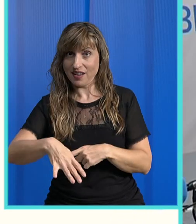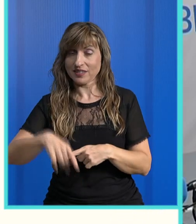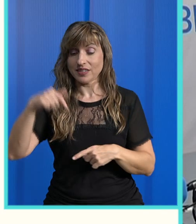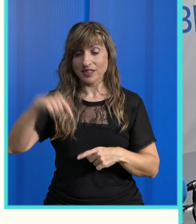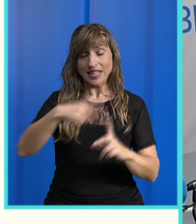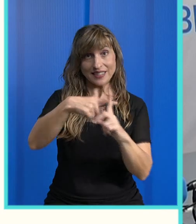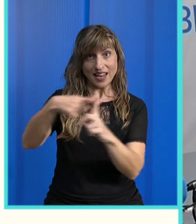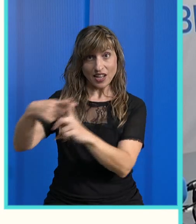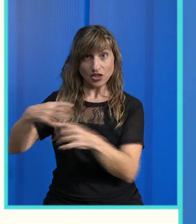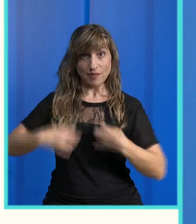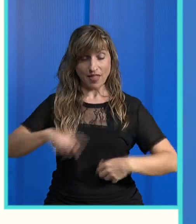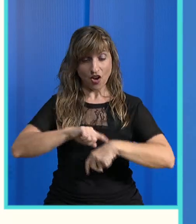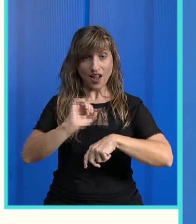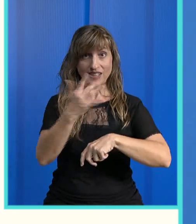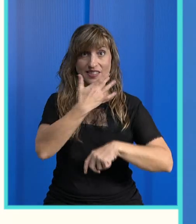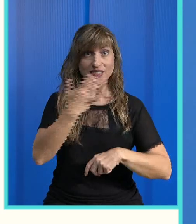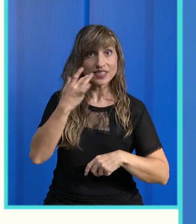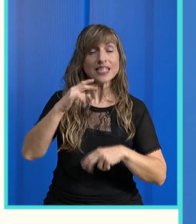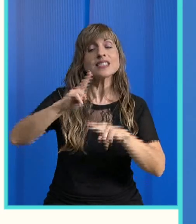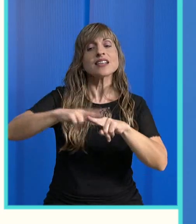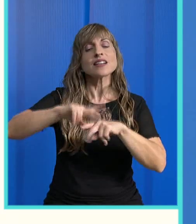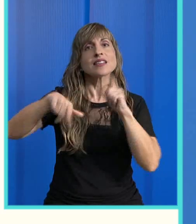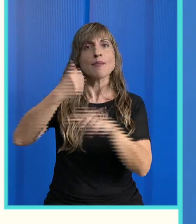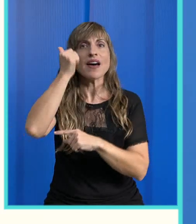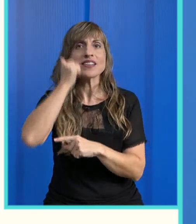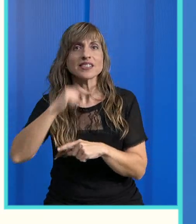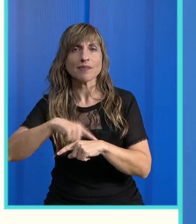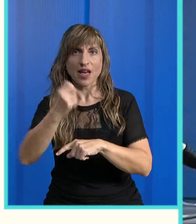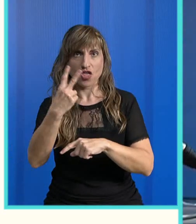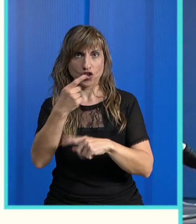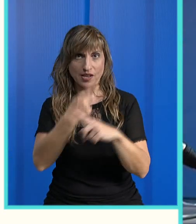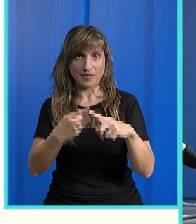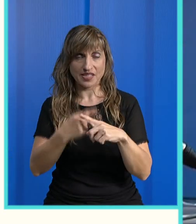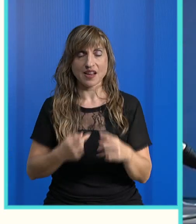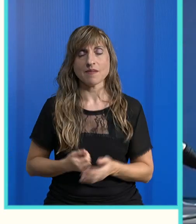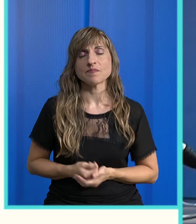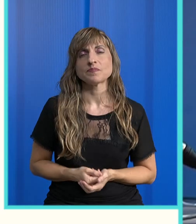Tanatori de Badalona a les 5 i la cerimònia serà demà dissabte a les 12 del migdia